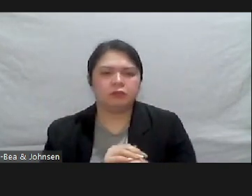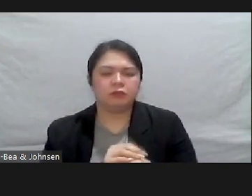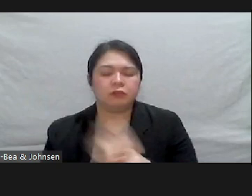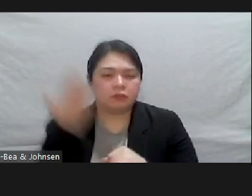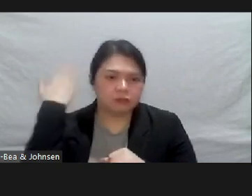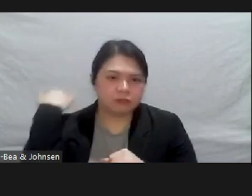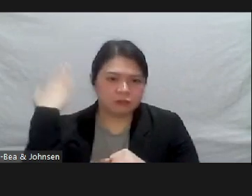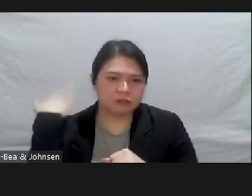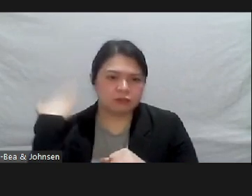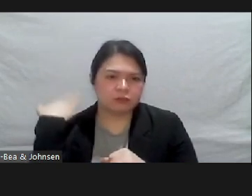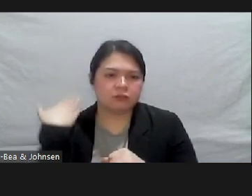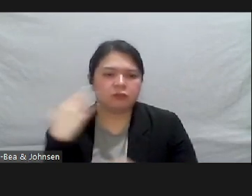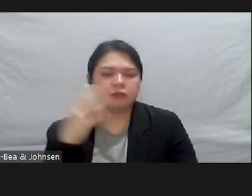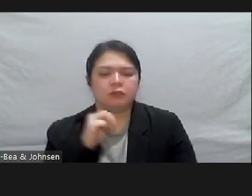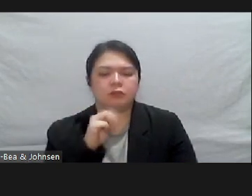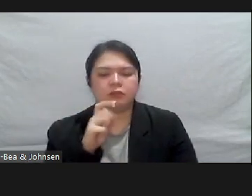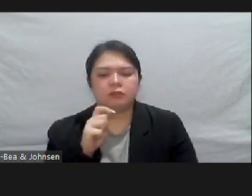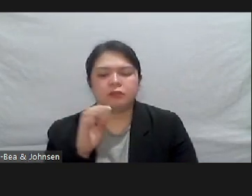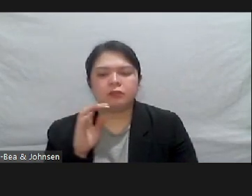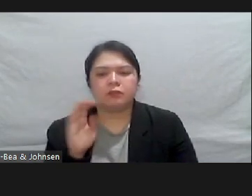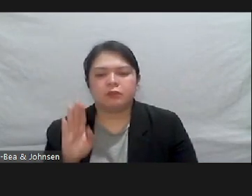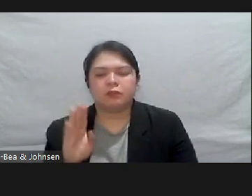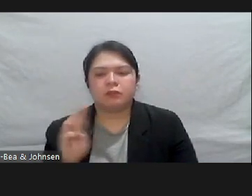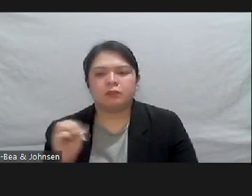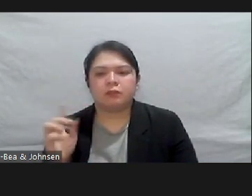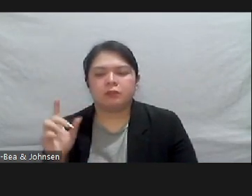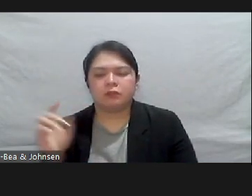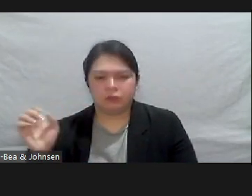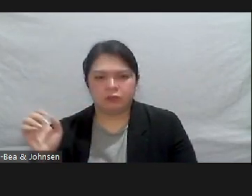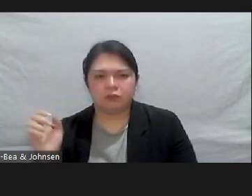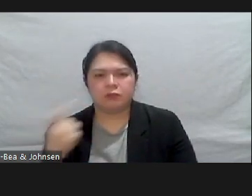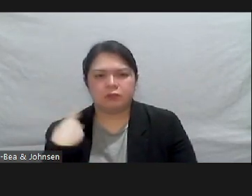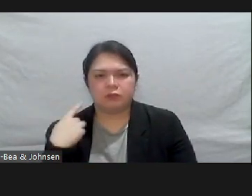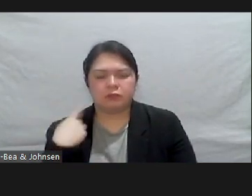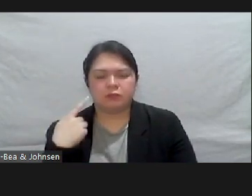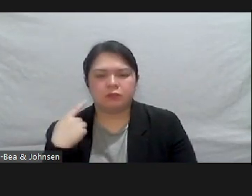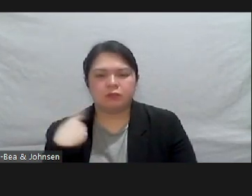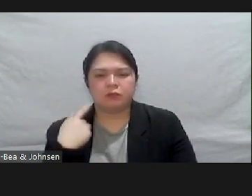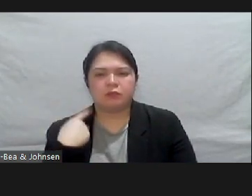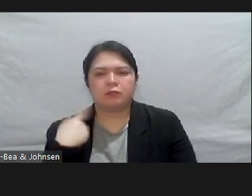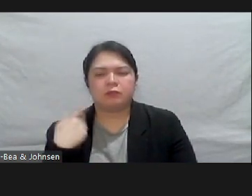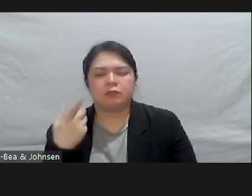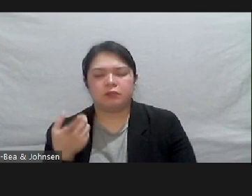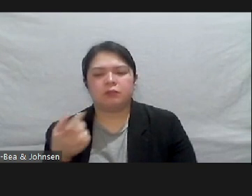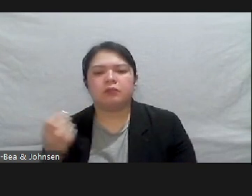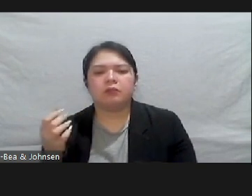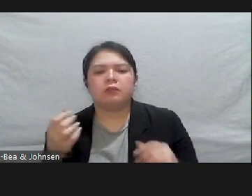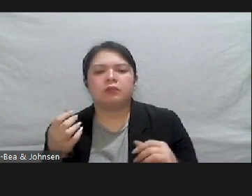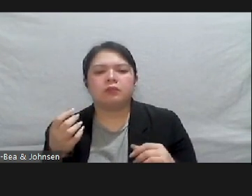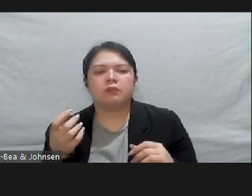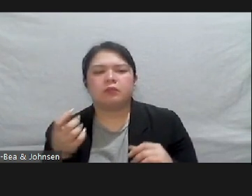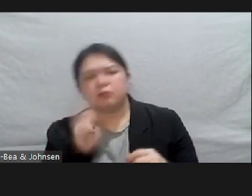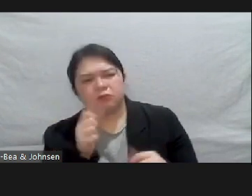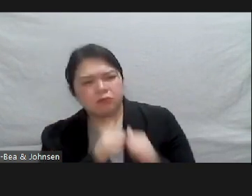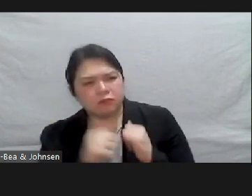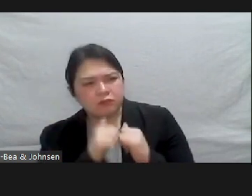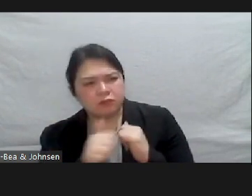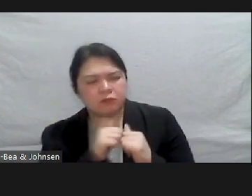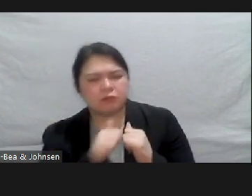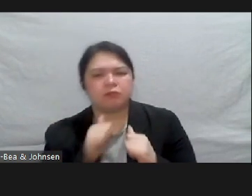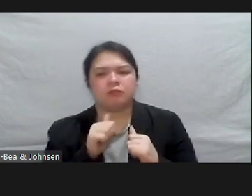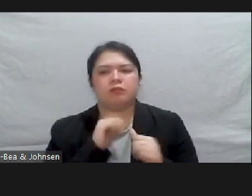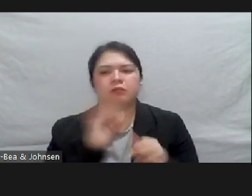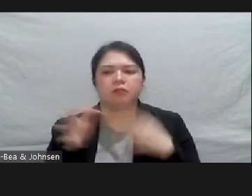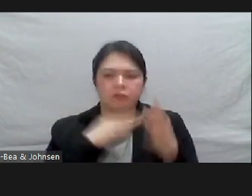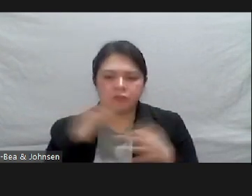nawala pang MTB-MLE, 'di ba, nagba-back translate naman na yung teacher. Kung di maintindihan, ano pinagkaiba nito sa dati? So